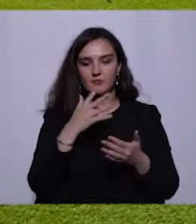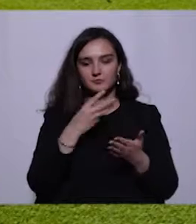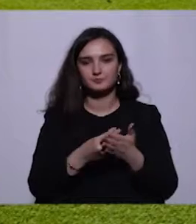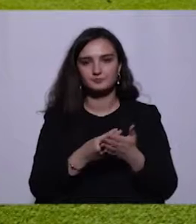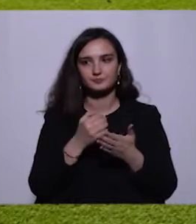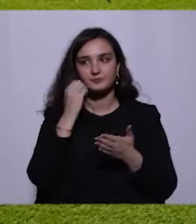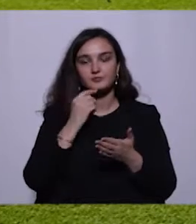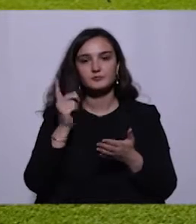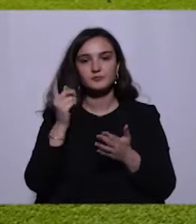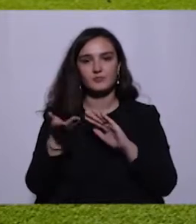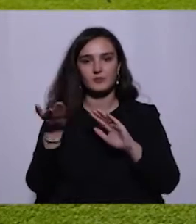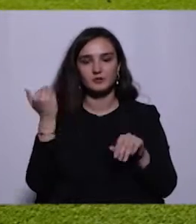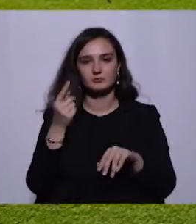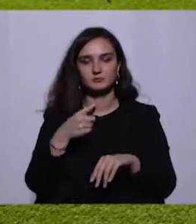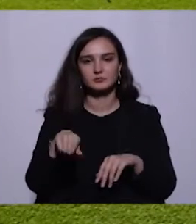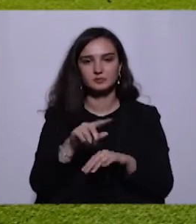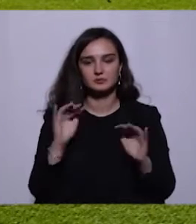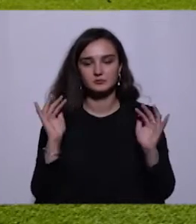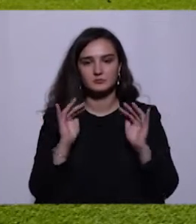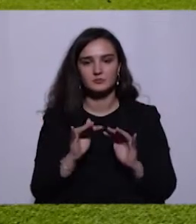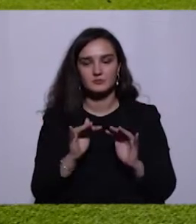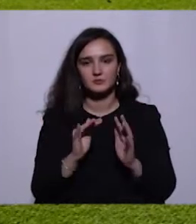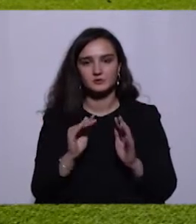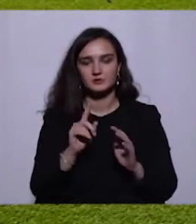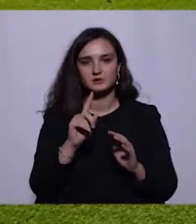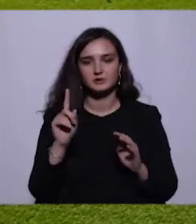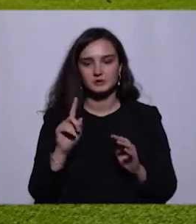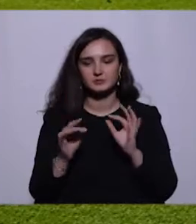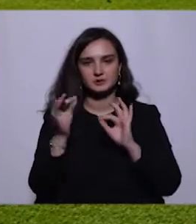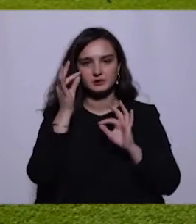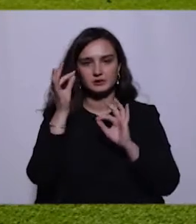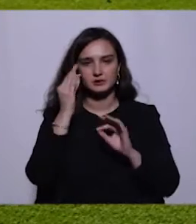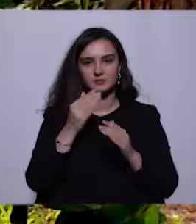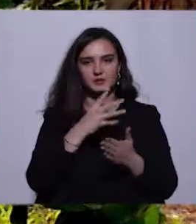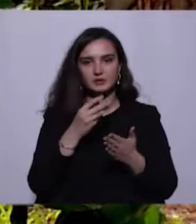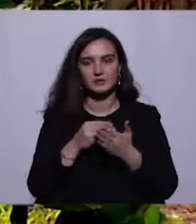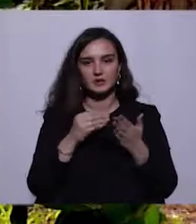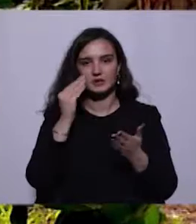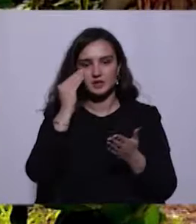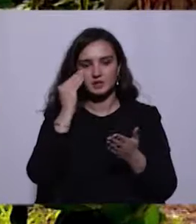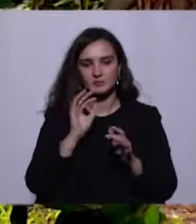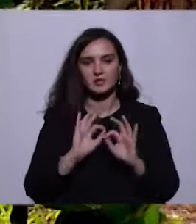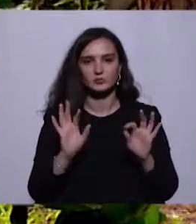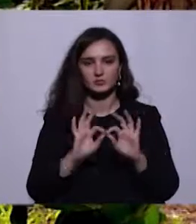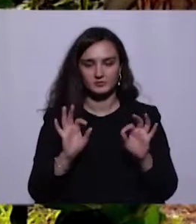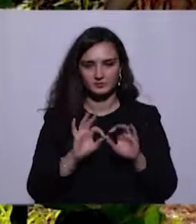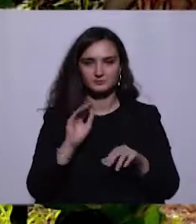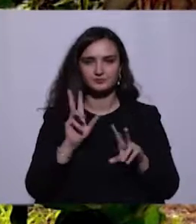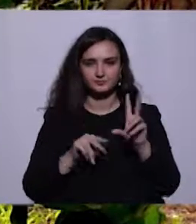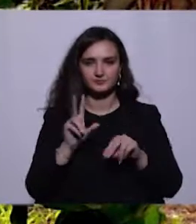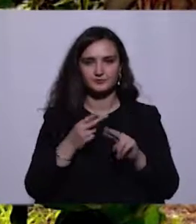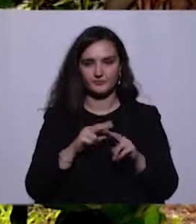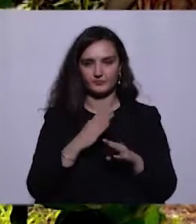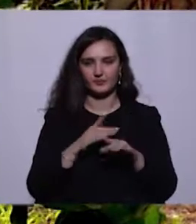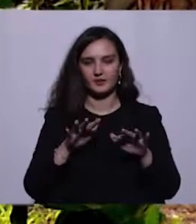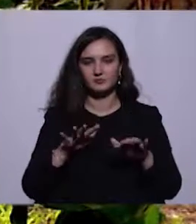თავიანთ წინაპრებთან. ისინი იკრიბებიან, რაღაცებს იხსენებენ, თავიანთ აზრებს გამოთქვავენ. ფაქტიურად ეს